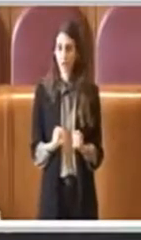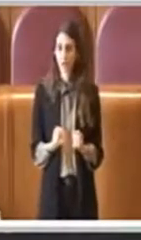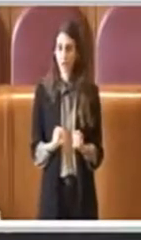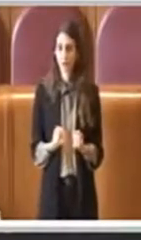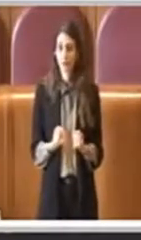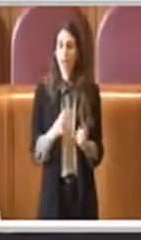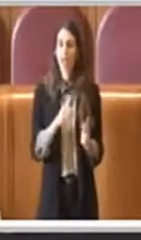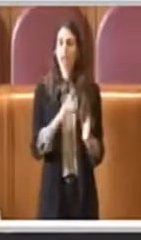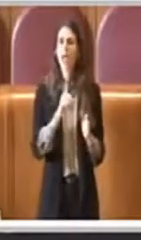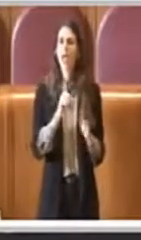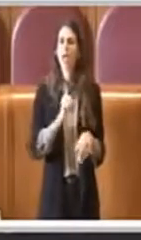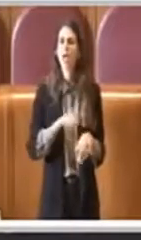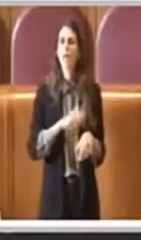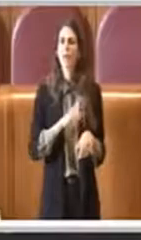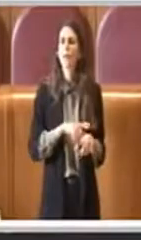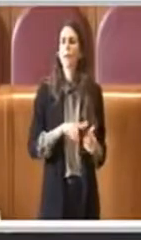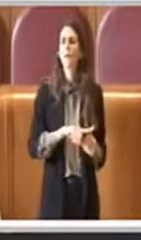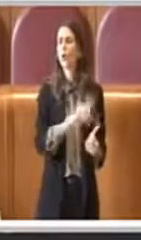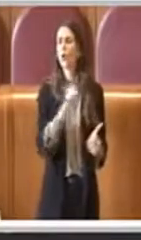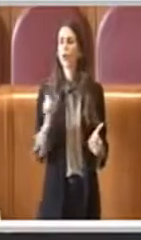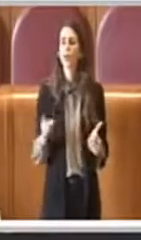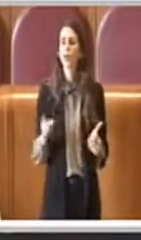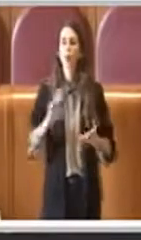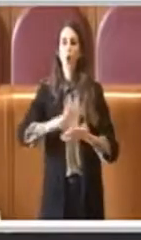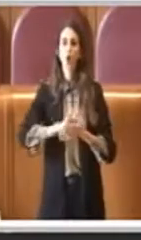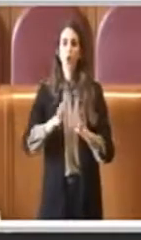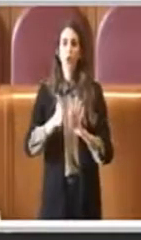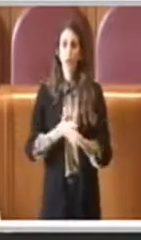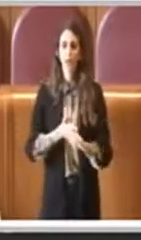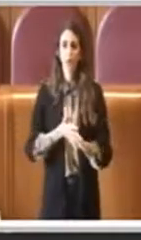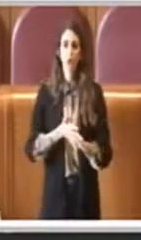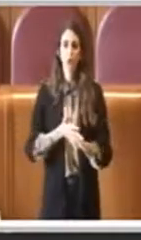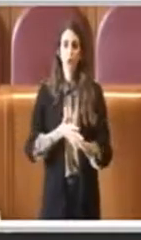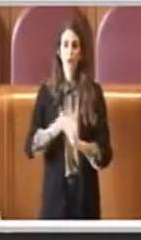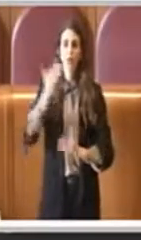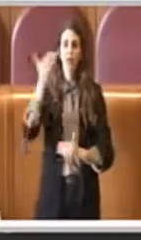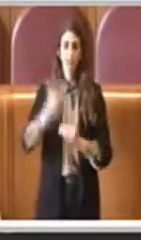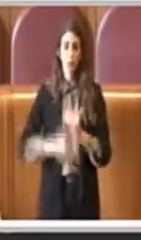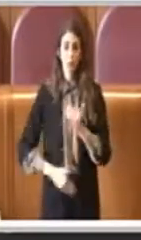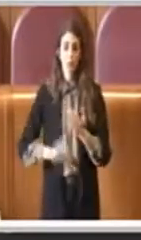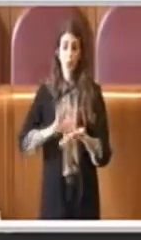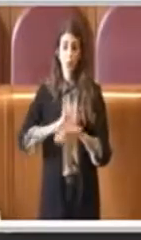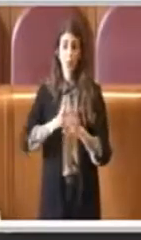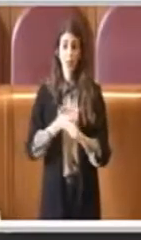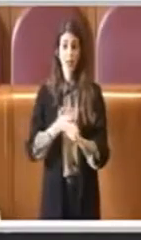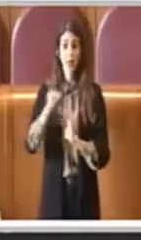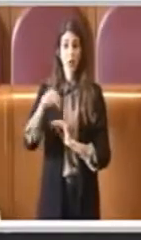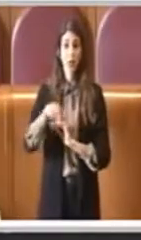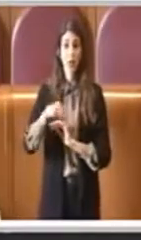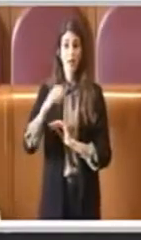fino a quando non sarebbe poi scaduto il contratto, eventuali contratti che gli NCC potevano aver sottoscritto